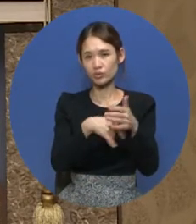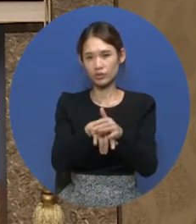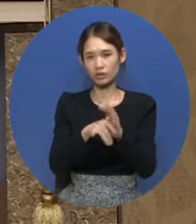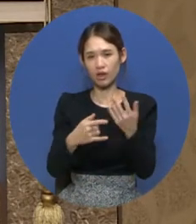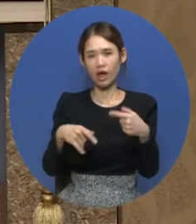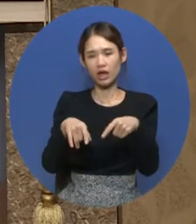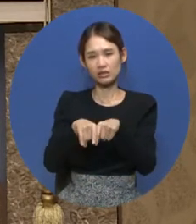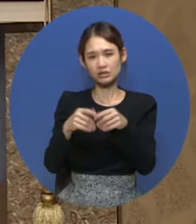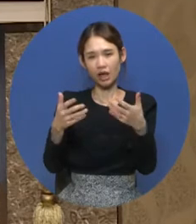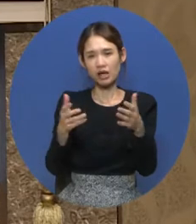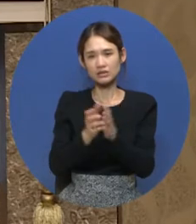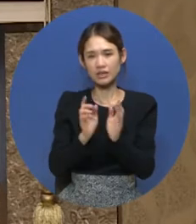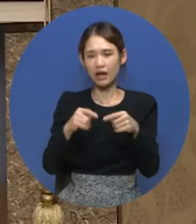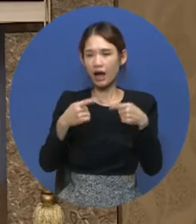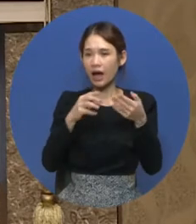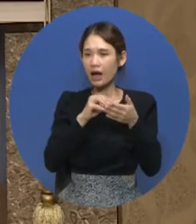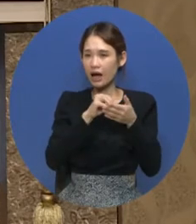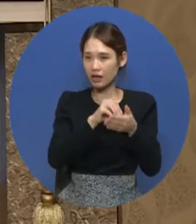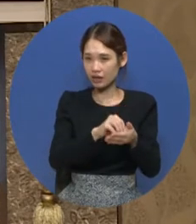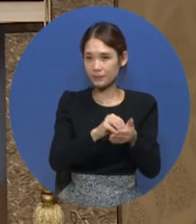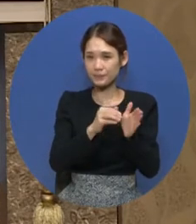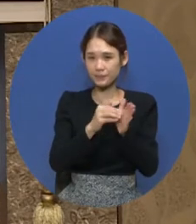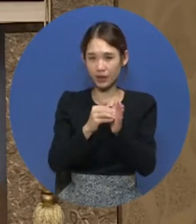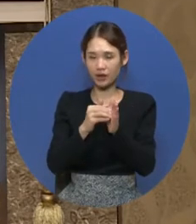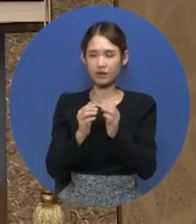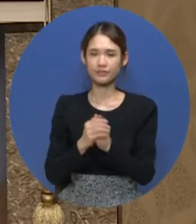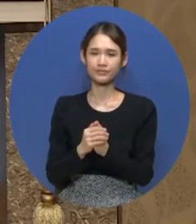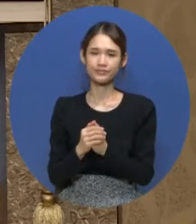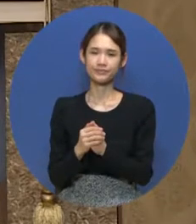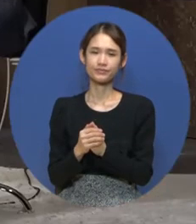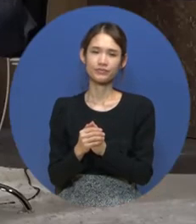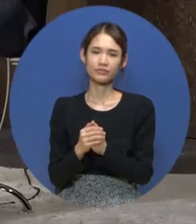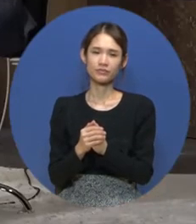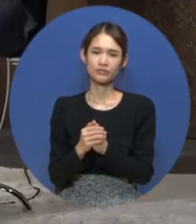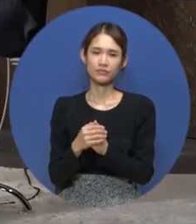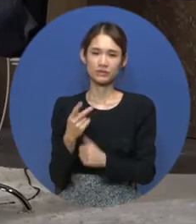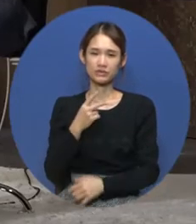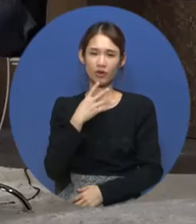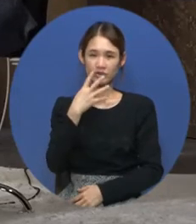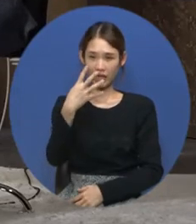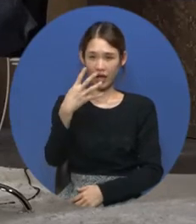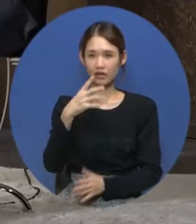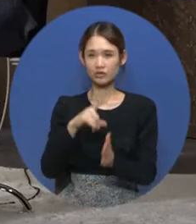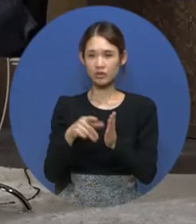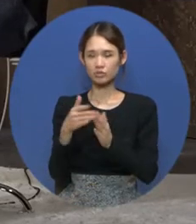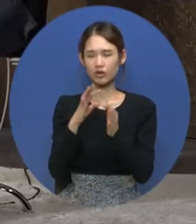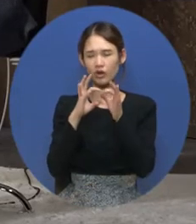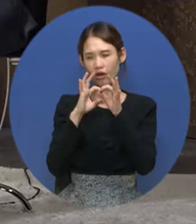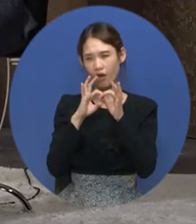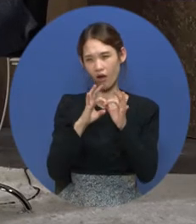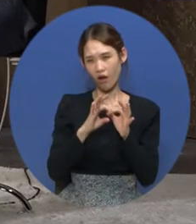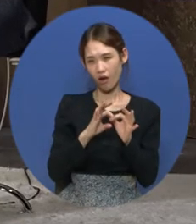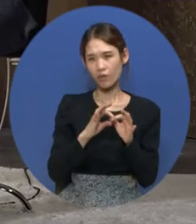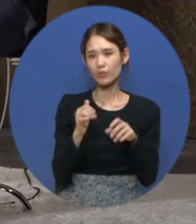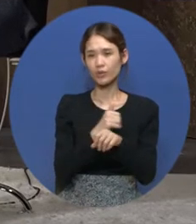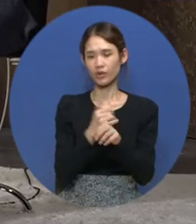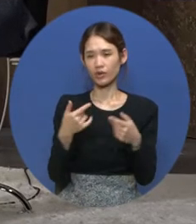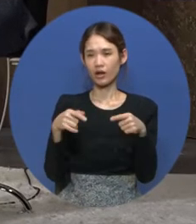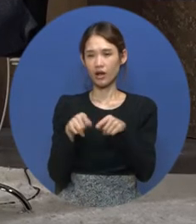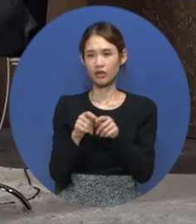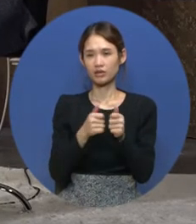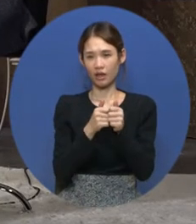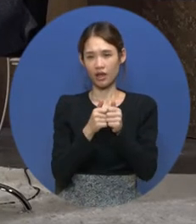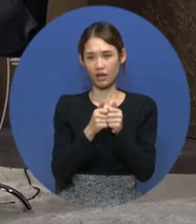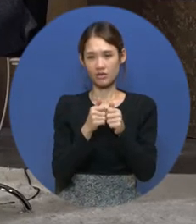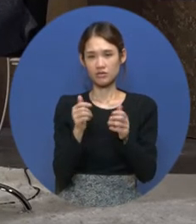2탄 체계 가입하게 되고 봐 드릴 일을 하게 되었습니다 어 2004년부터 계속해서 함께 해오고 계신 건가요 네 그렇습니다 아